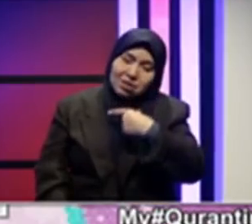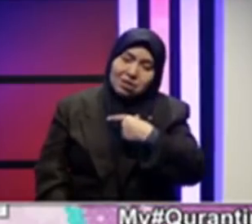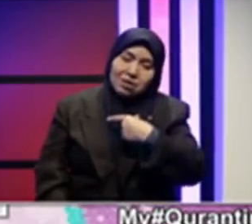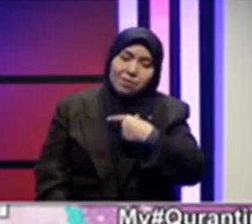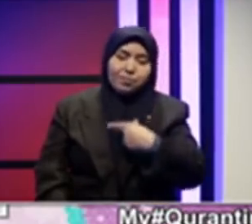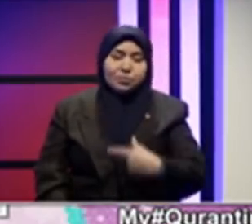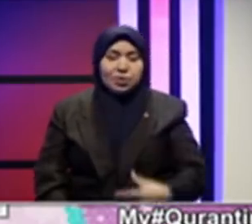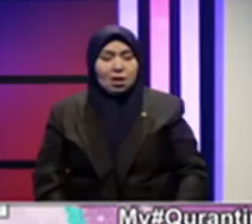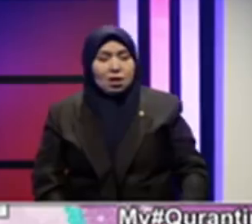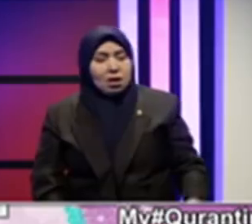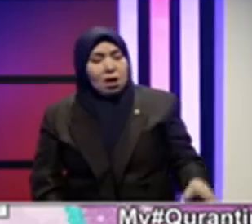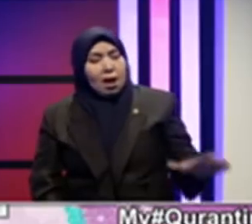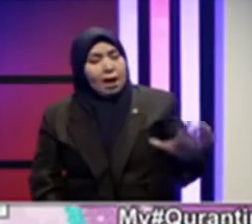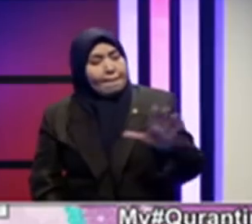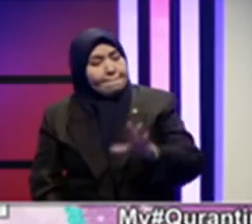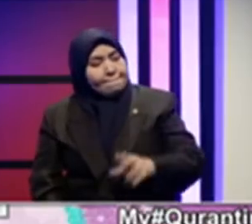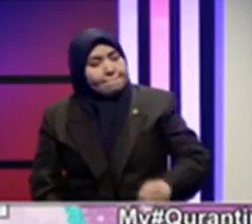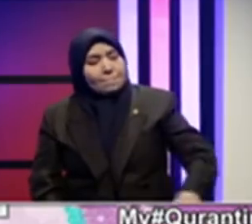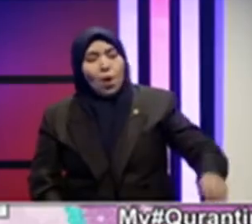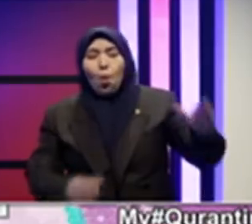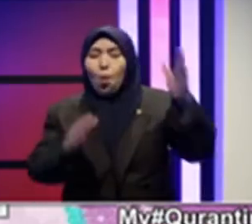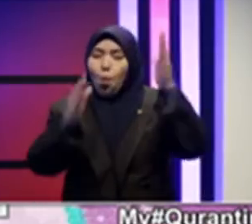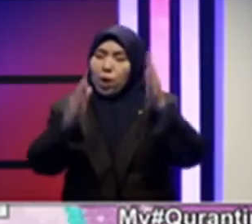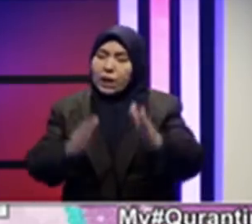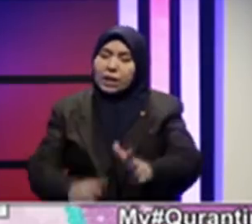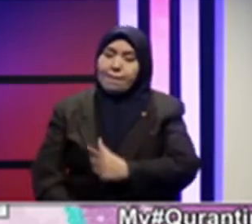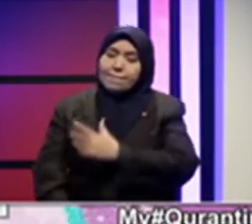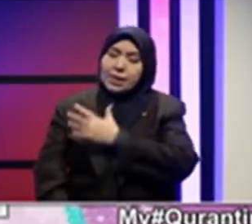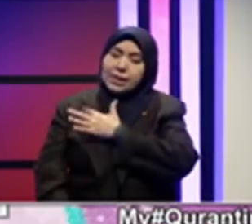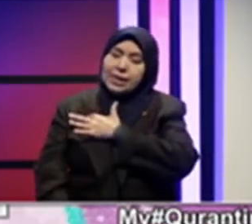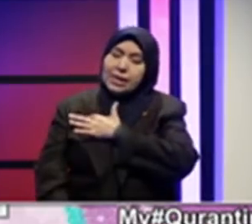تَحْزَنُونَ الذين آمنوا